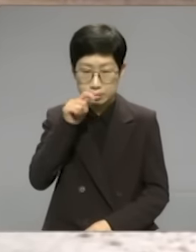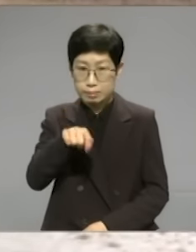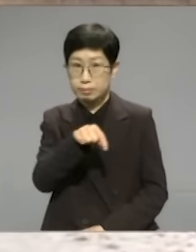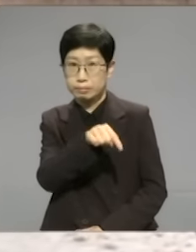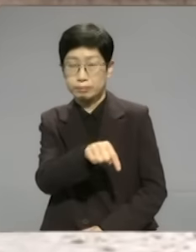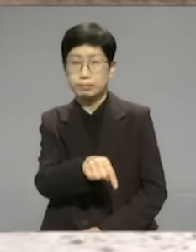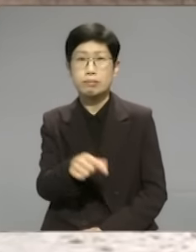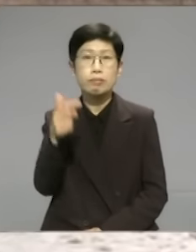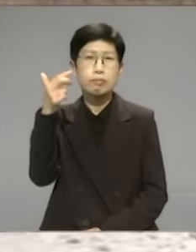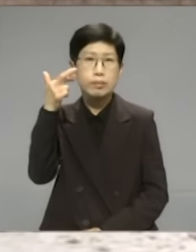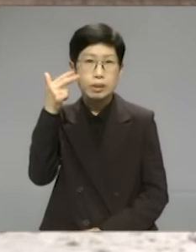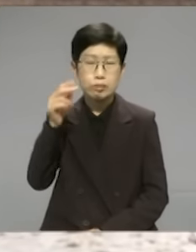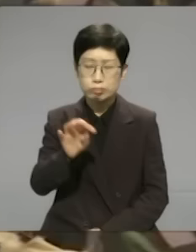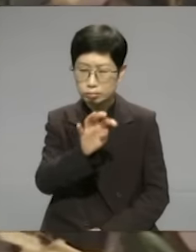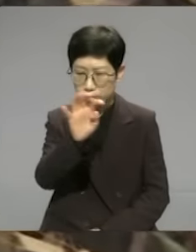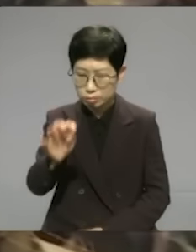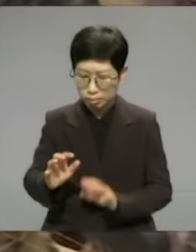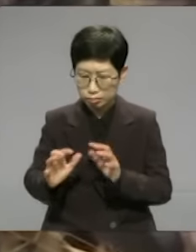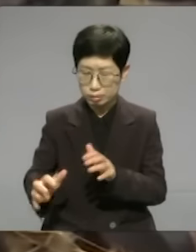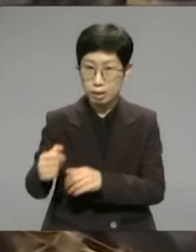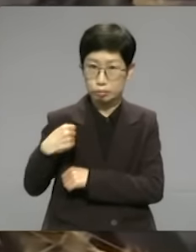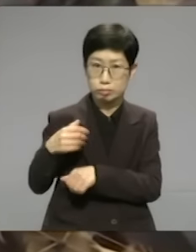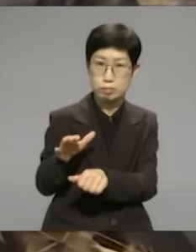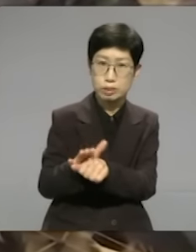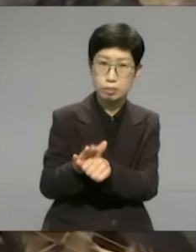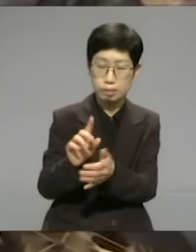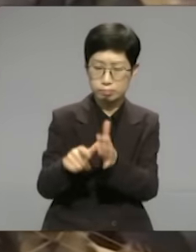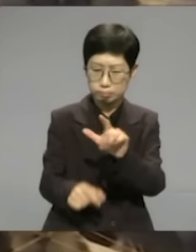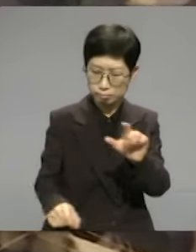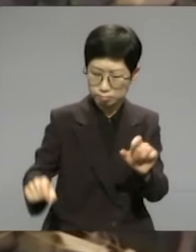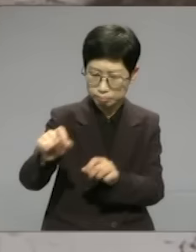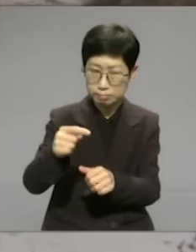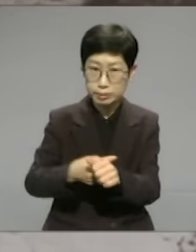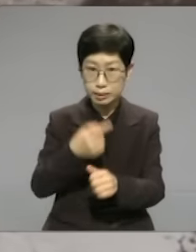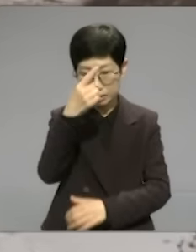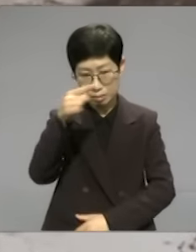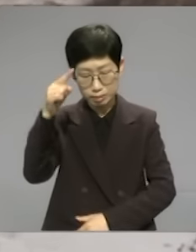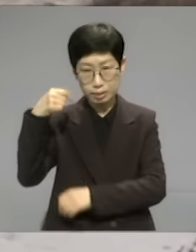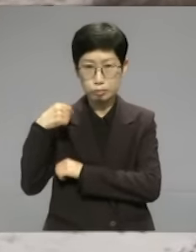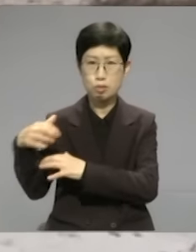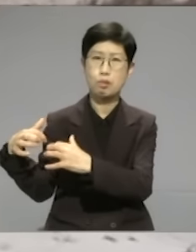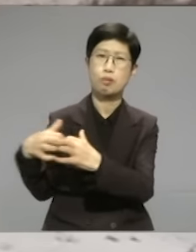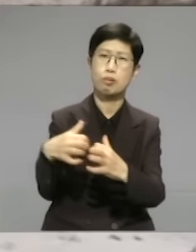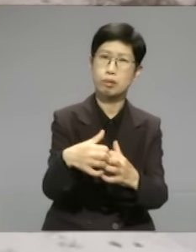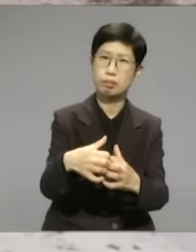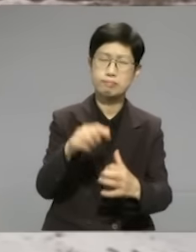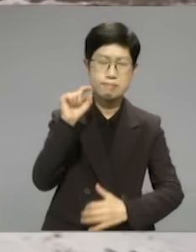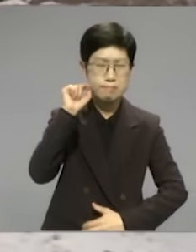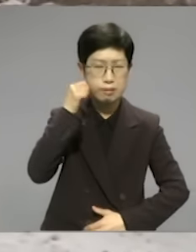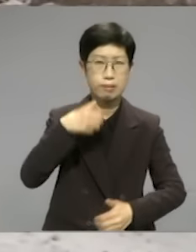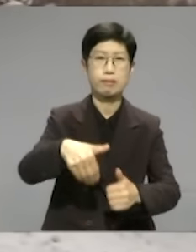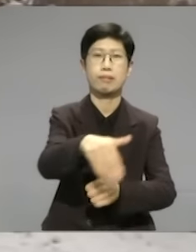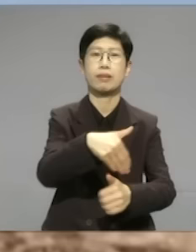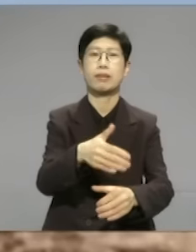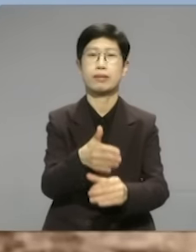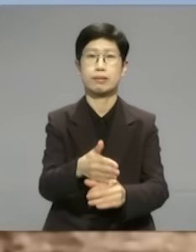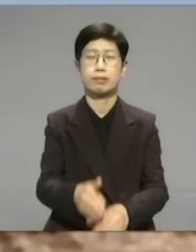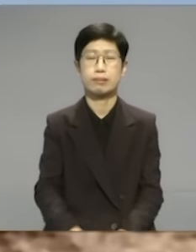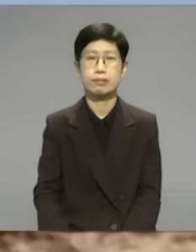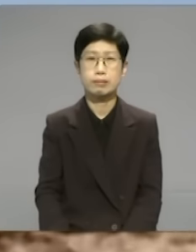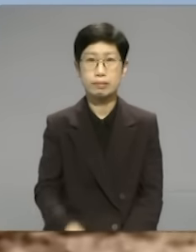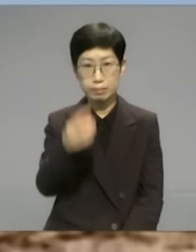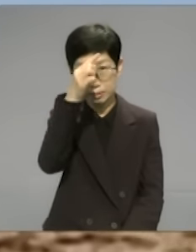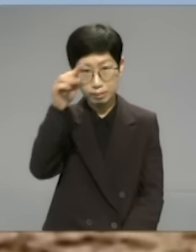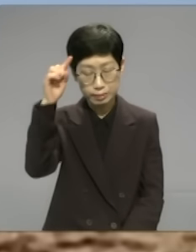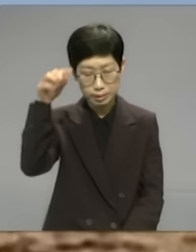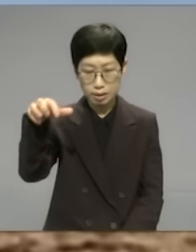우크라이나는 현재 미국 등 서방 국가들의 군수 지원이 지연되면서 러시아 군의 공세에 밀리고 있는 상황입니다.